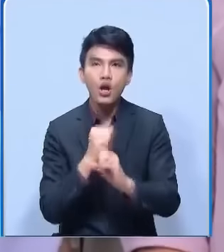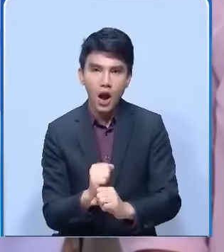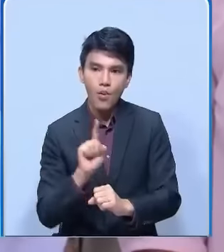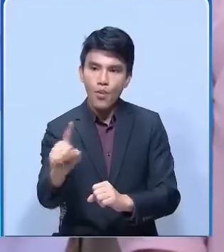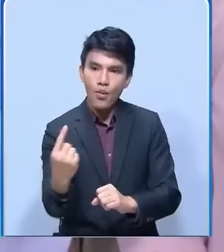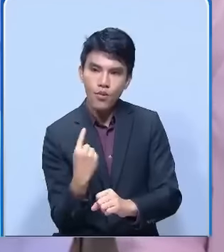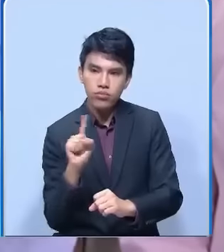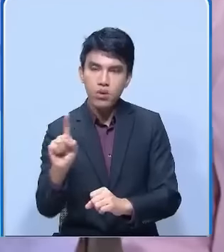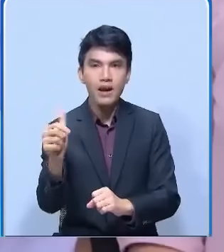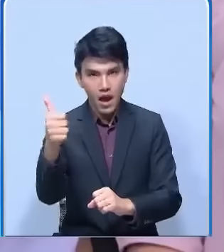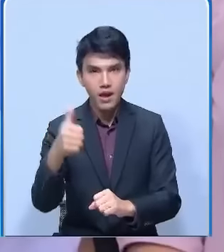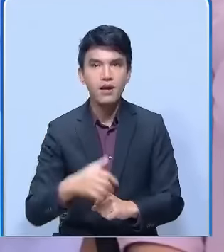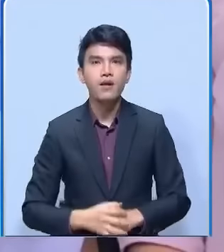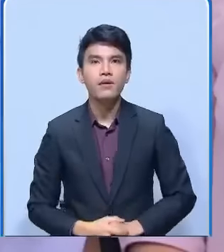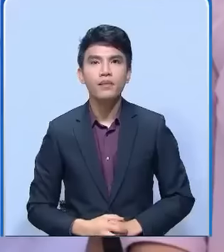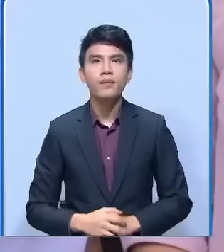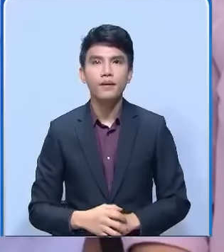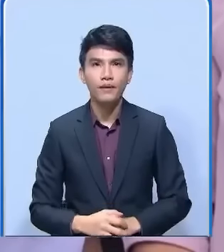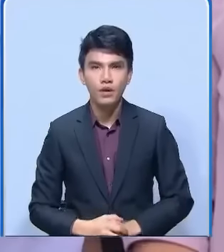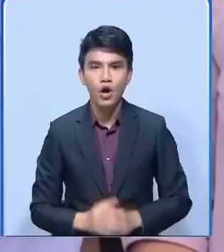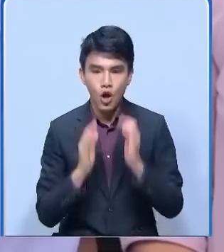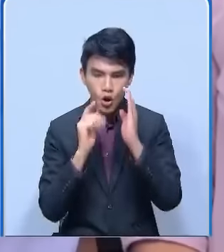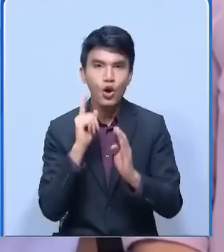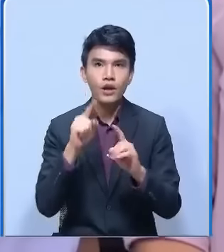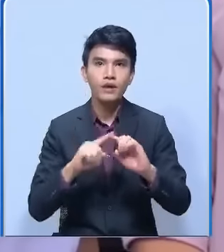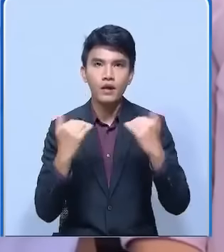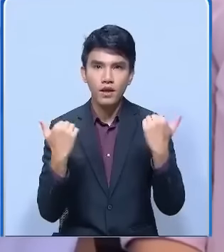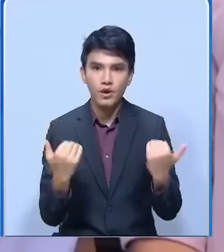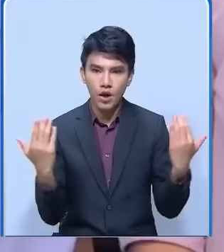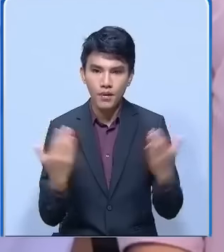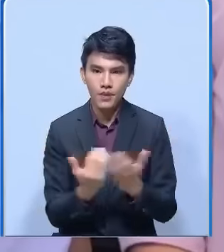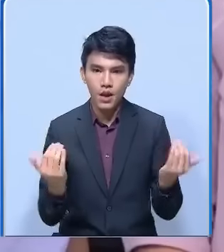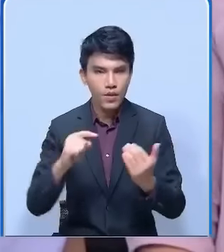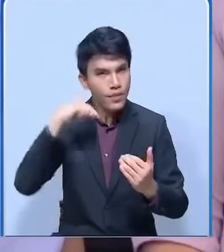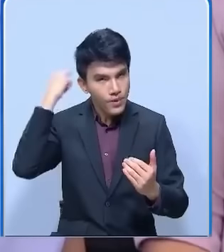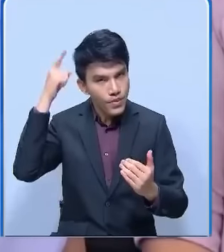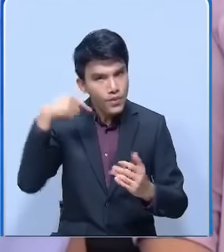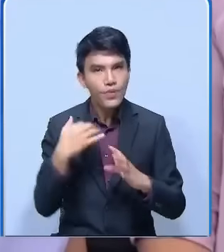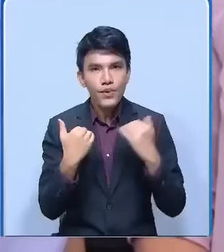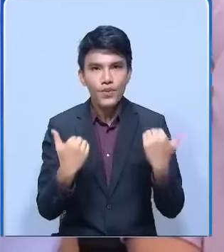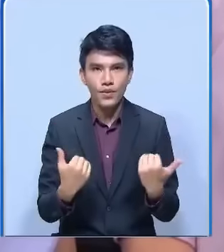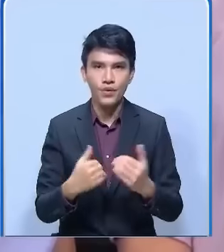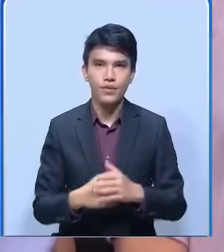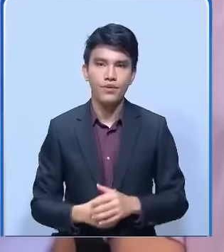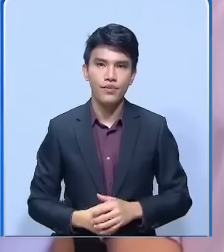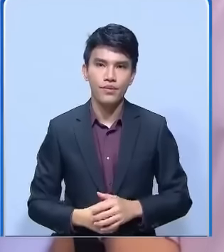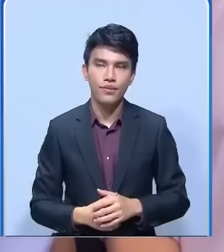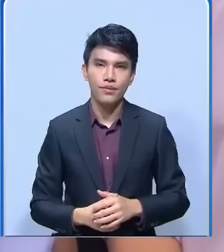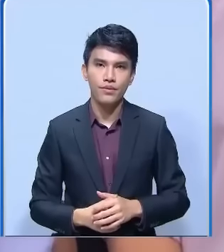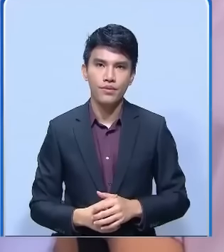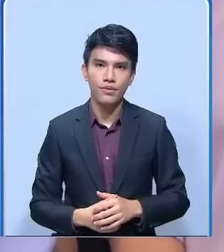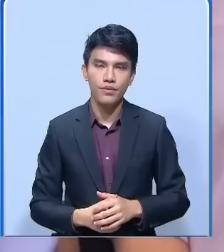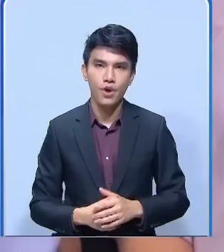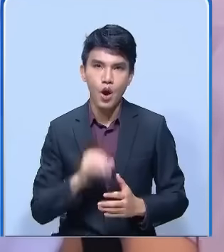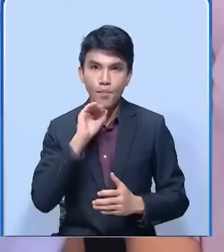าที่ให้เราเข้าออกค่ะเป็นเจ้าของคนเดิมค่ะแต่เปลี่ยนเป็นลูกสาวเขาค่ะ พอเขามาปิดนี่เขาได้แจ้ง